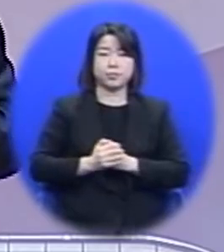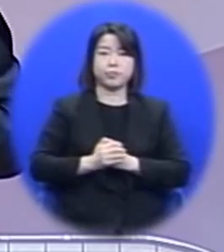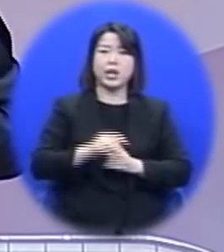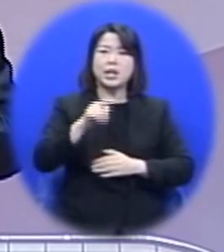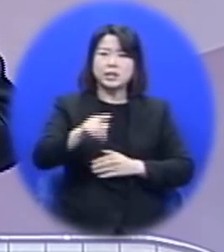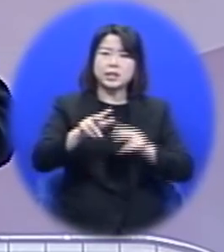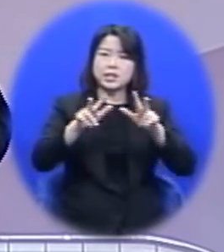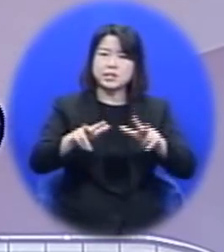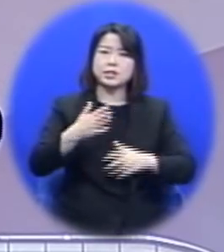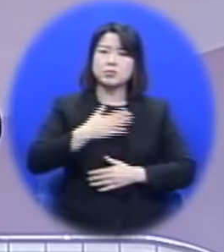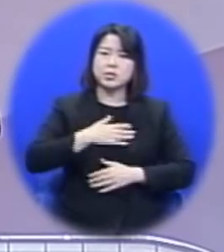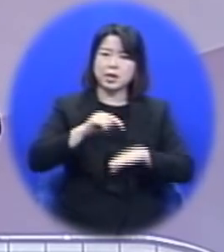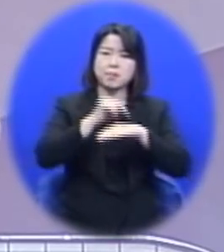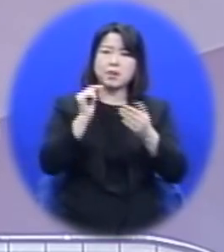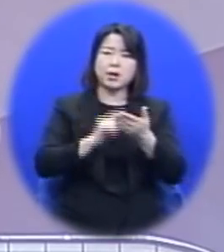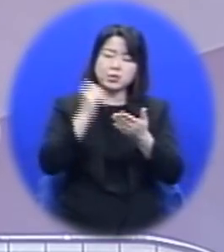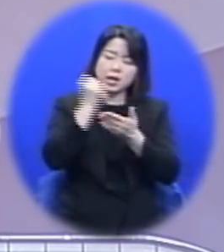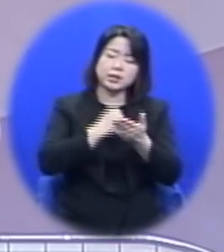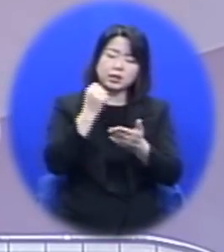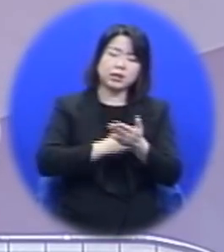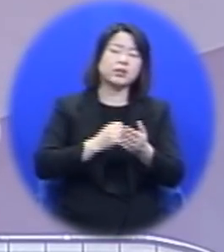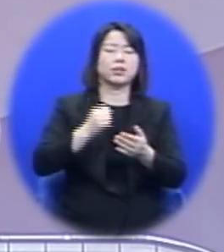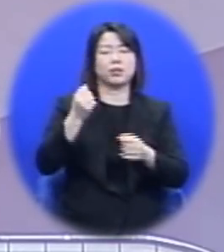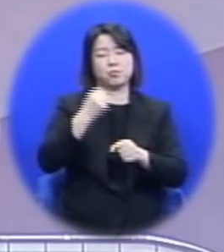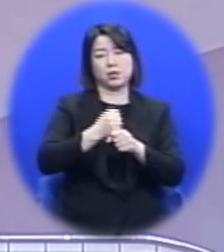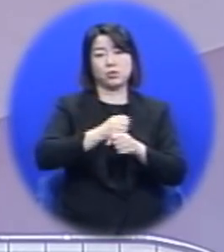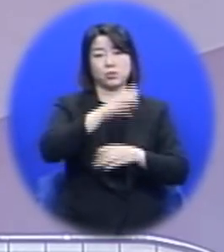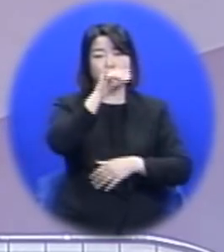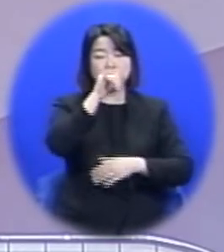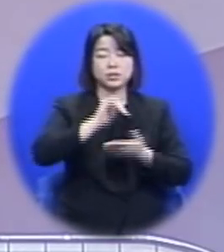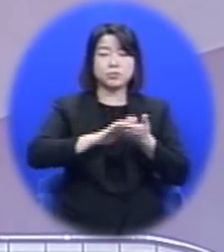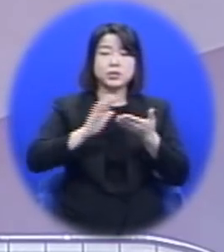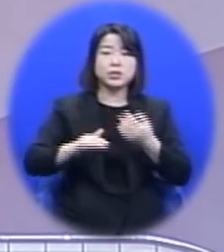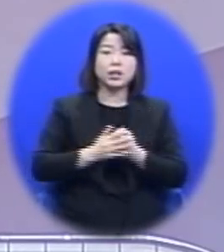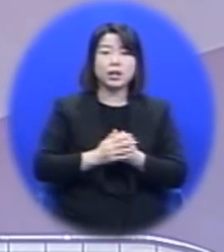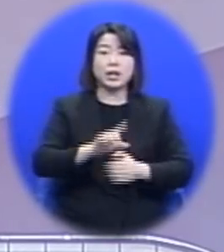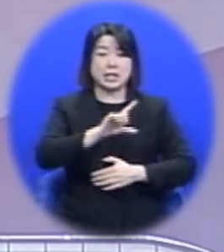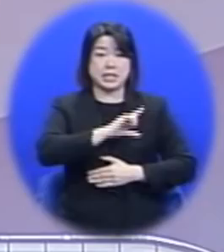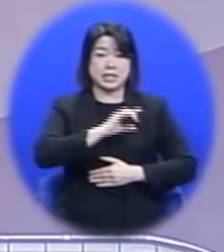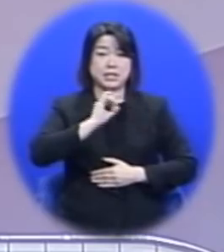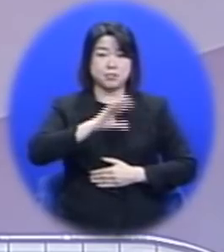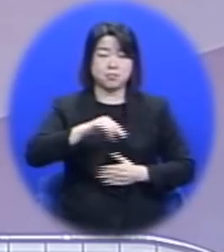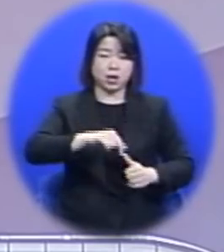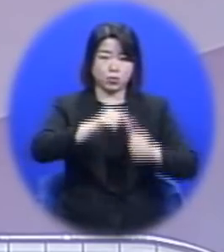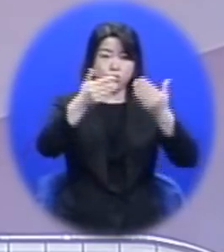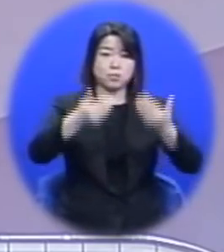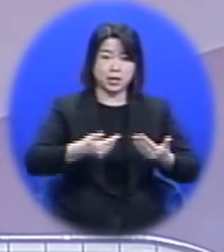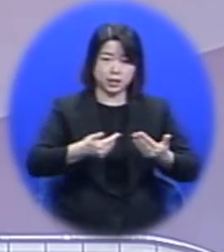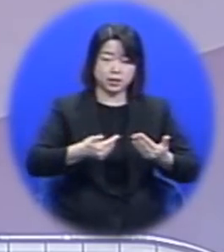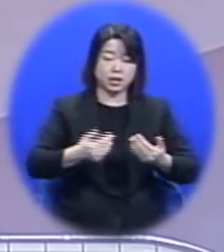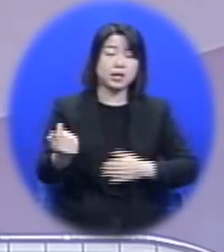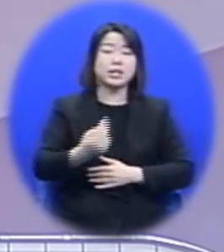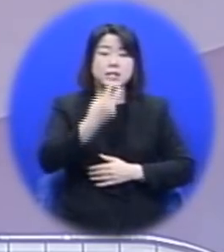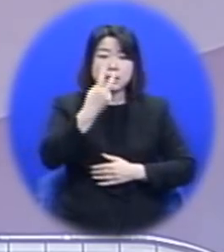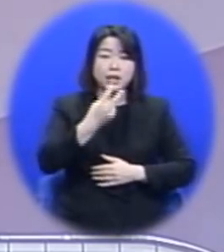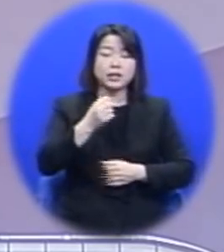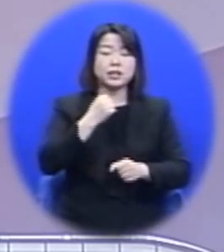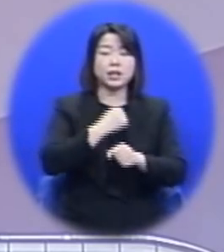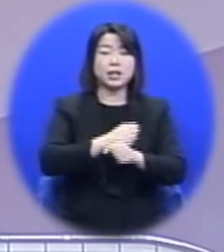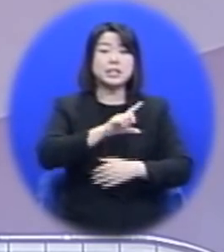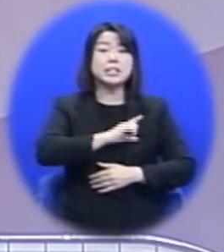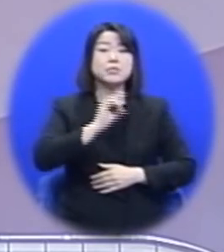그것이 지금 제 마음을 이렇게 안타깝게 하는 것입니다. 이름만 그저 구원받았다, 살았다는 이름만 가지고